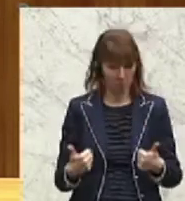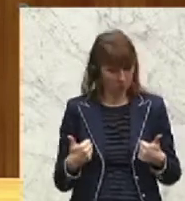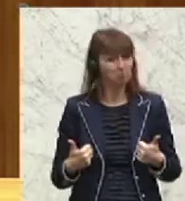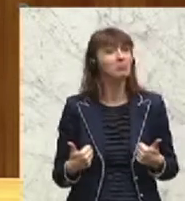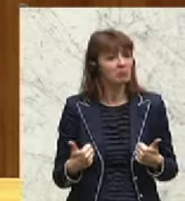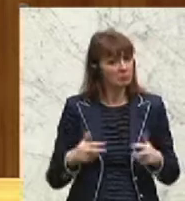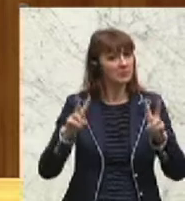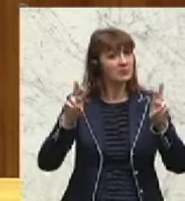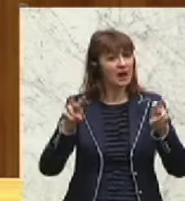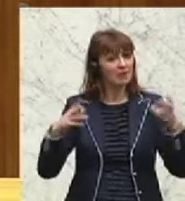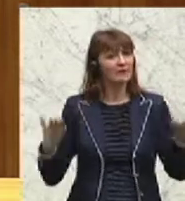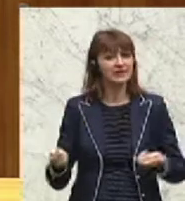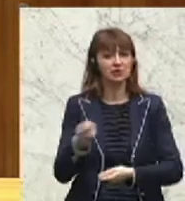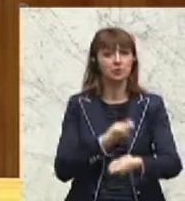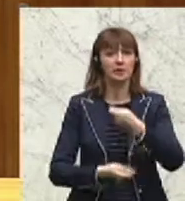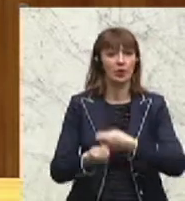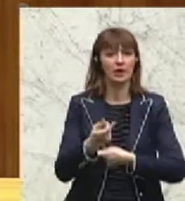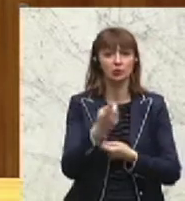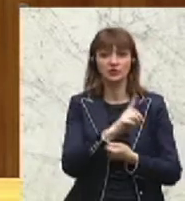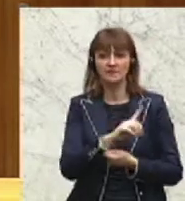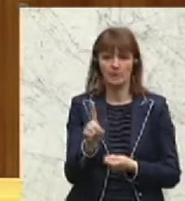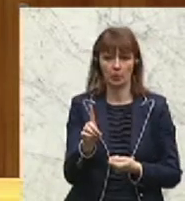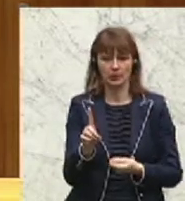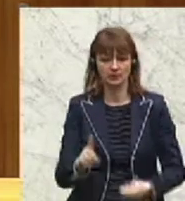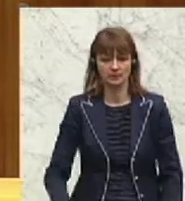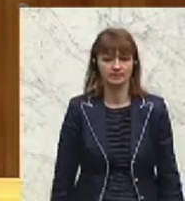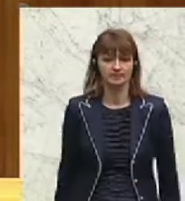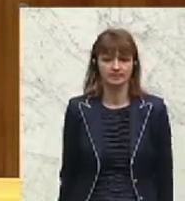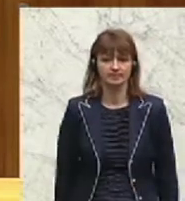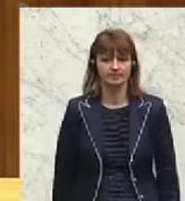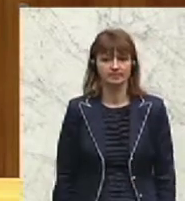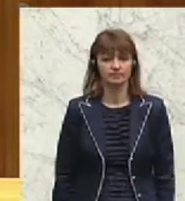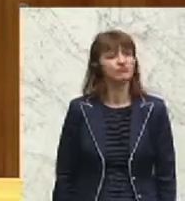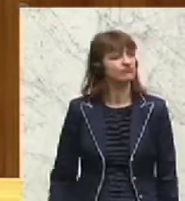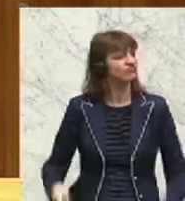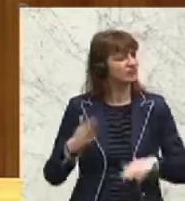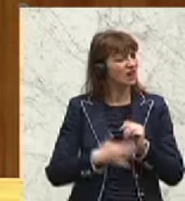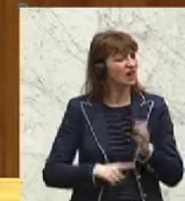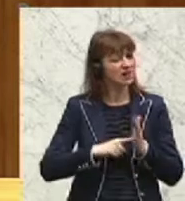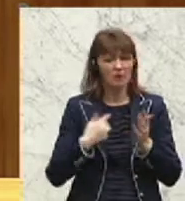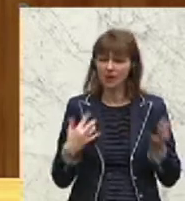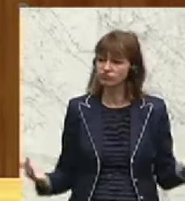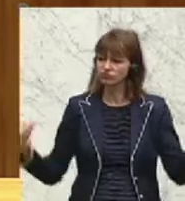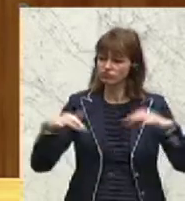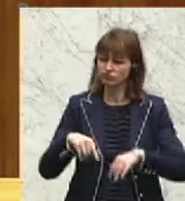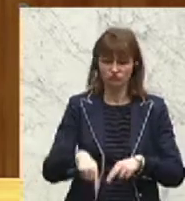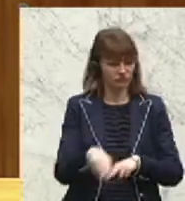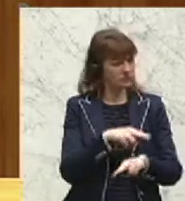als zum Thema Spekulationsverbot. Als wir uns das letzte Mal hier im Nationalrat getroffen haben,